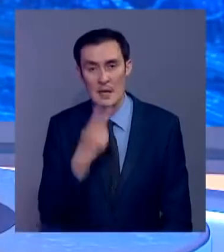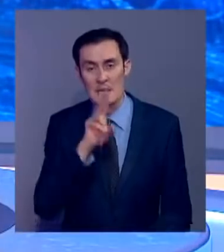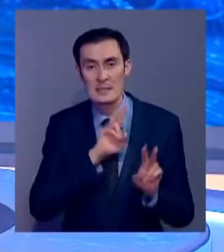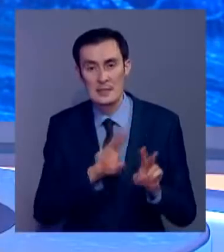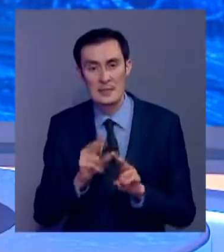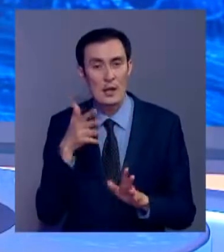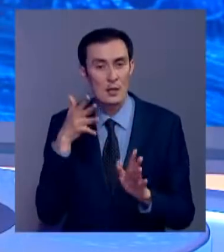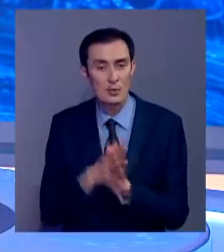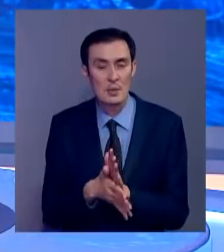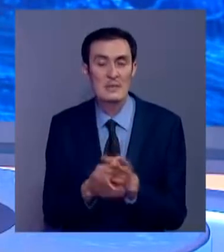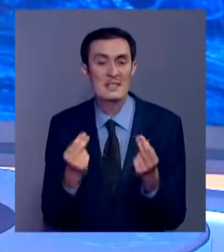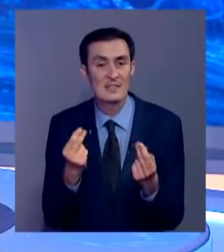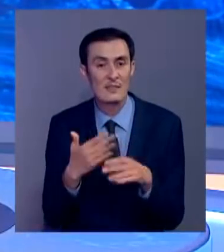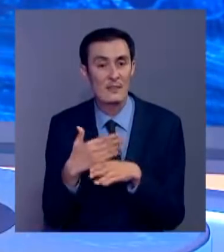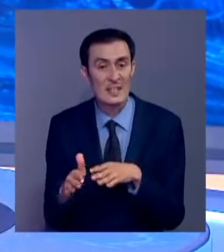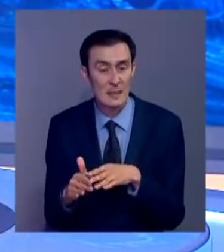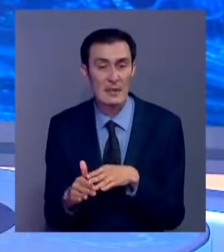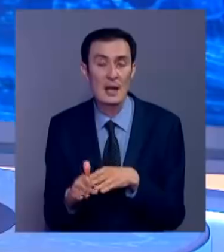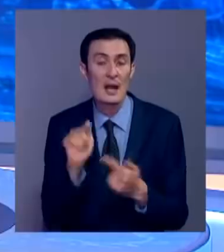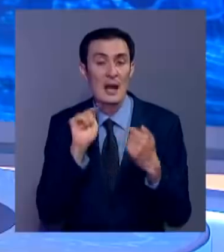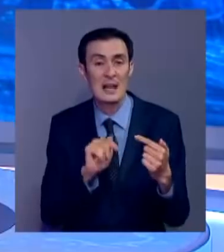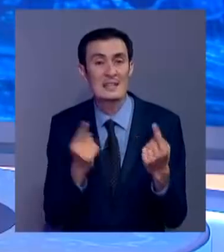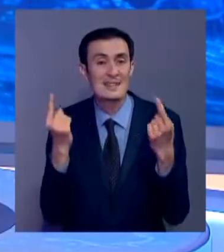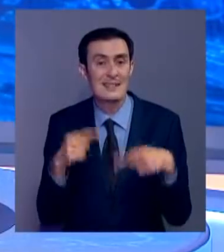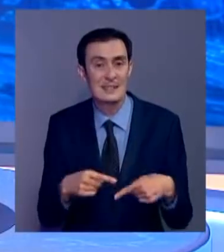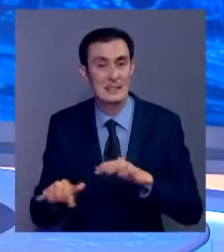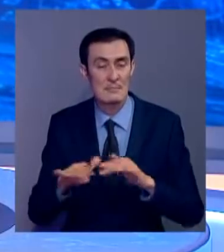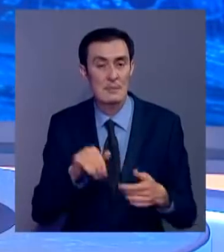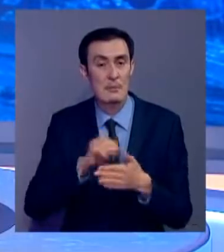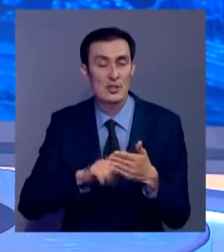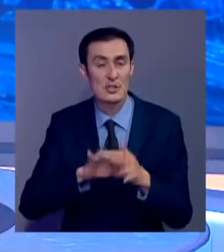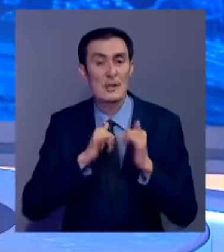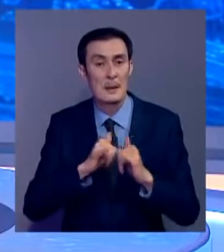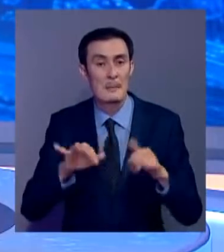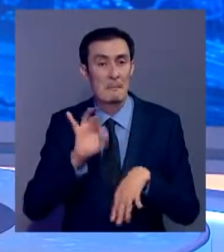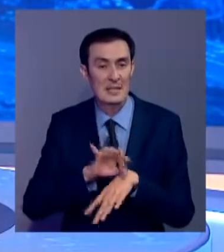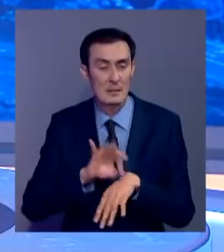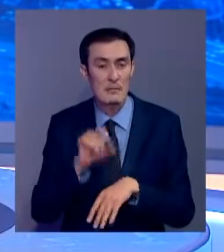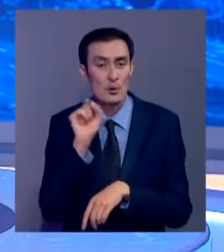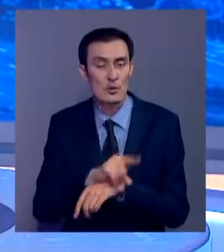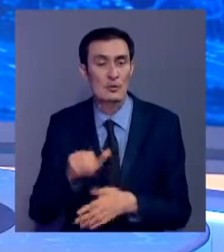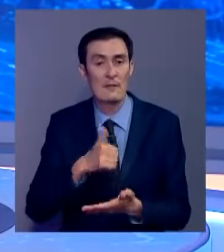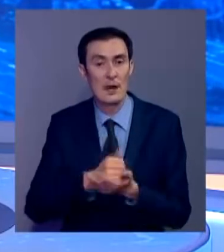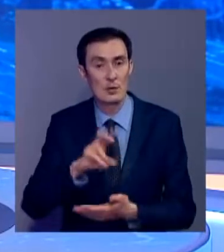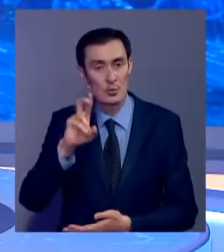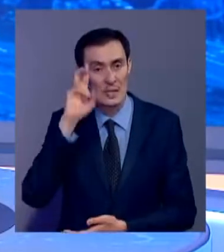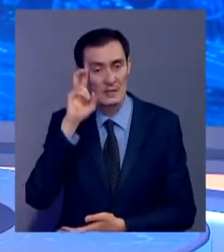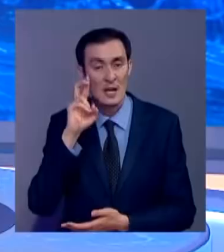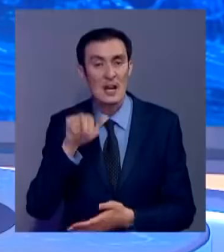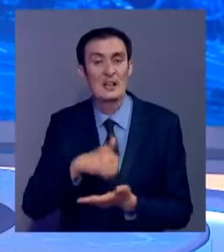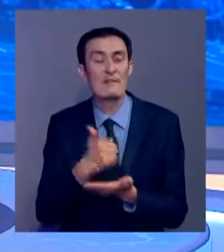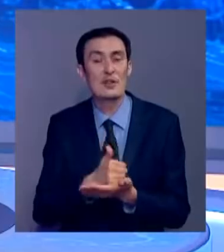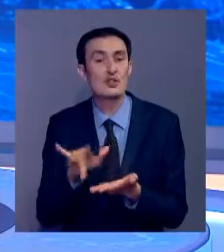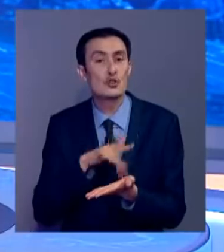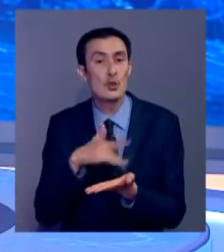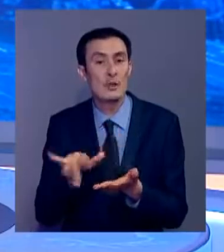Следить за расходами средств, выделенных на антикризисные меры, связанные с пандемией, поручил президент Казахстана главе счетного